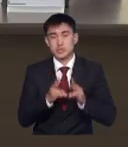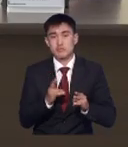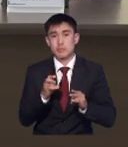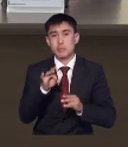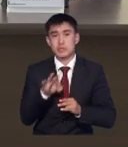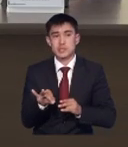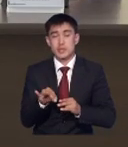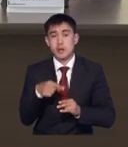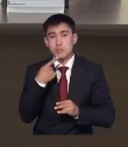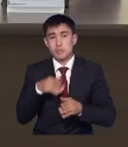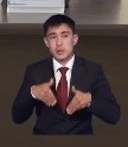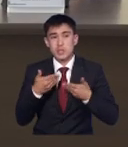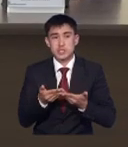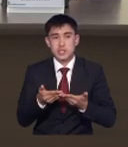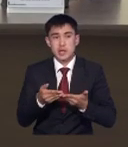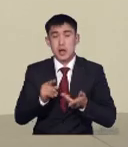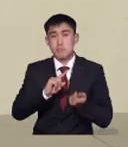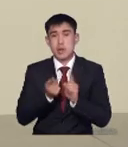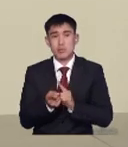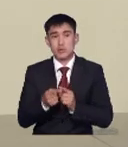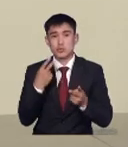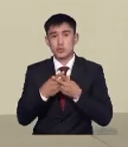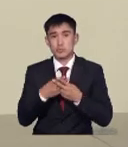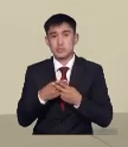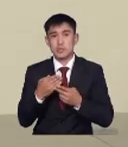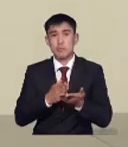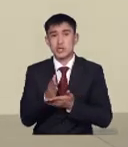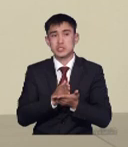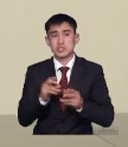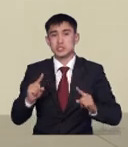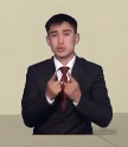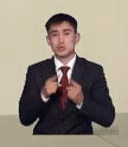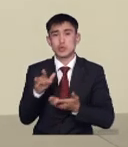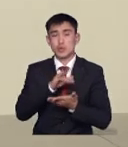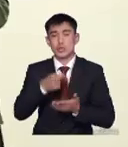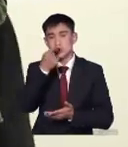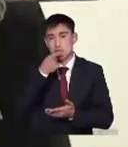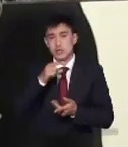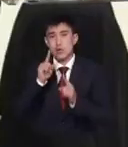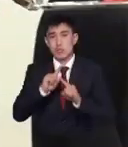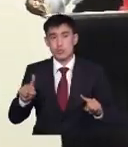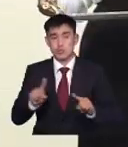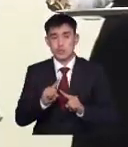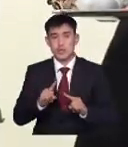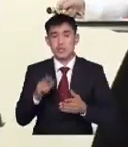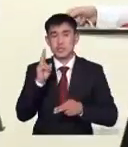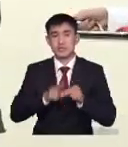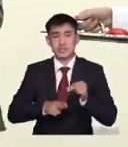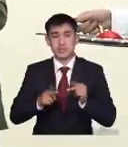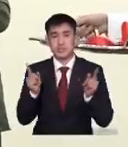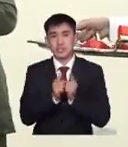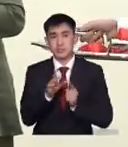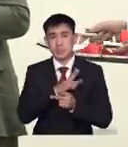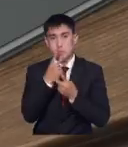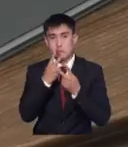Наряду с этим было озвучено предложение о переоборудовании тюрьмы для содержания политических заключенных города Жаркент в музей. В завершении встречи была презентована